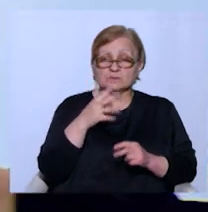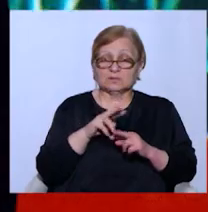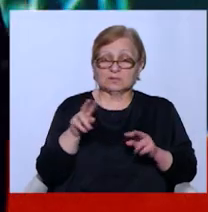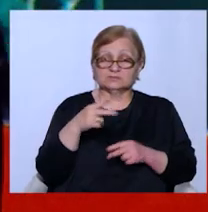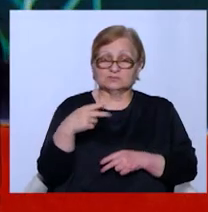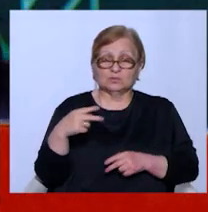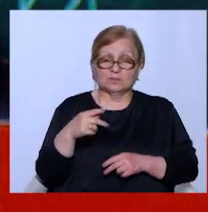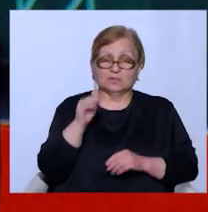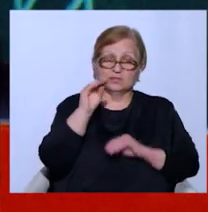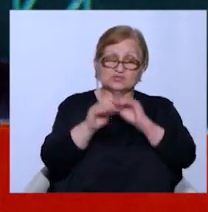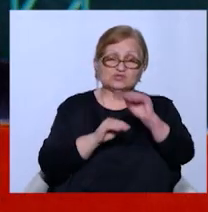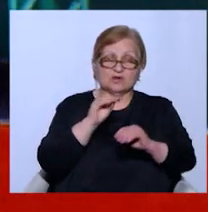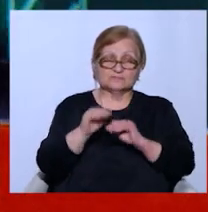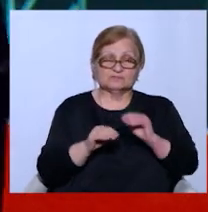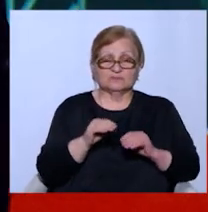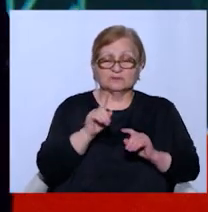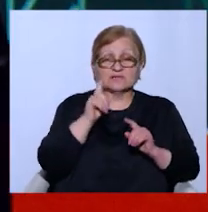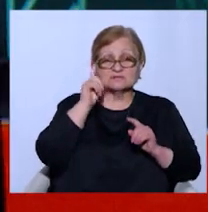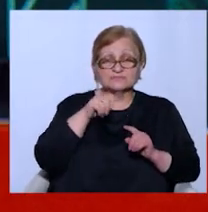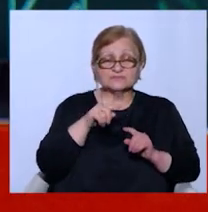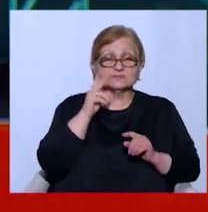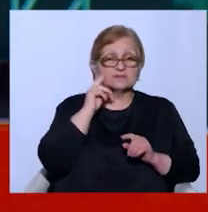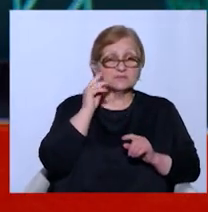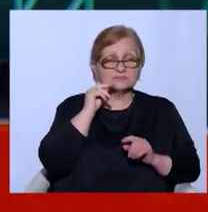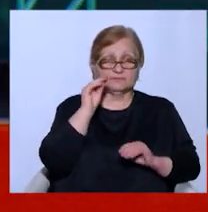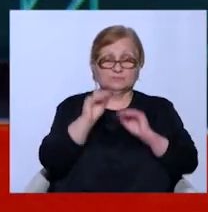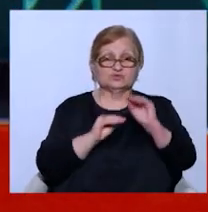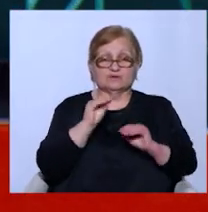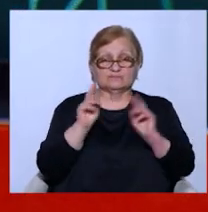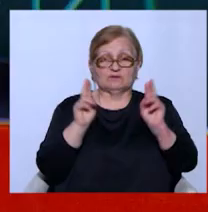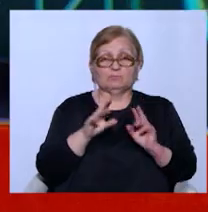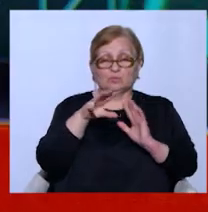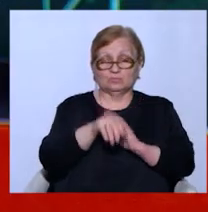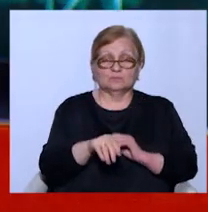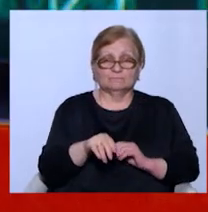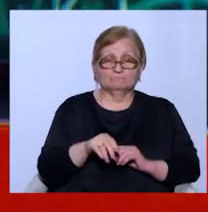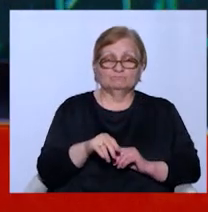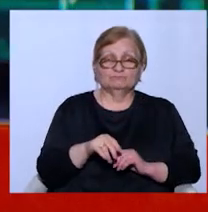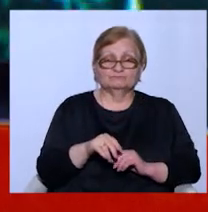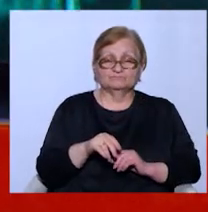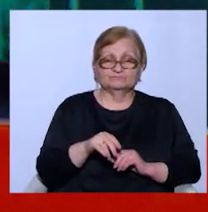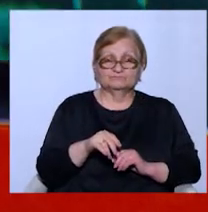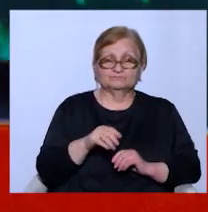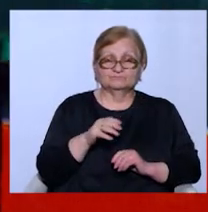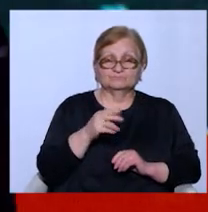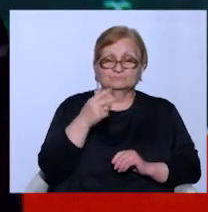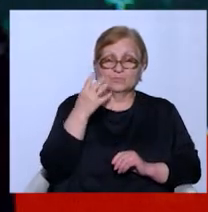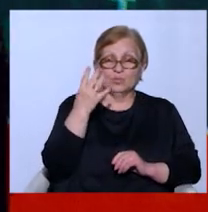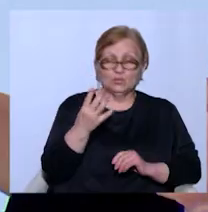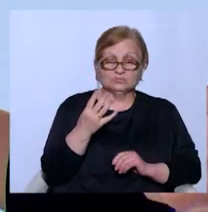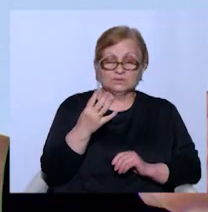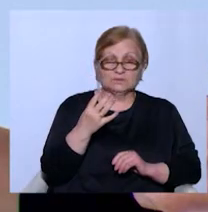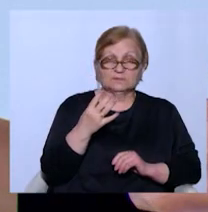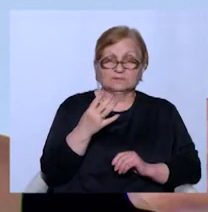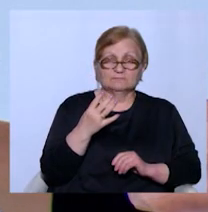მოდი ჩავსვათ ახლა ჩვენი რაც ვიცით ამ ფორმულაში და რაც არ ვიცით ვიპოვოთ. ტანგენს ალფა არის 4,